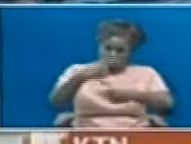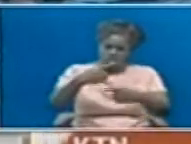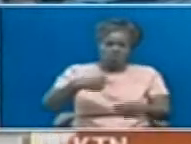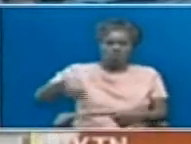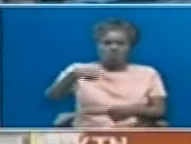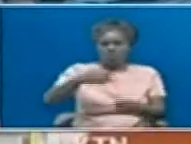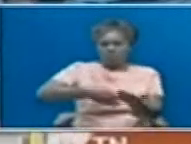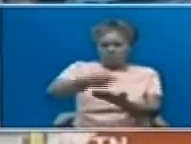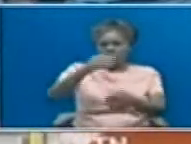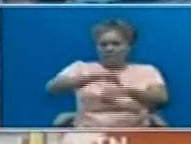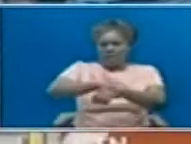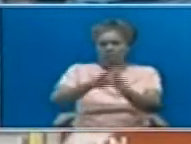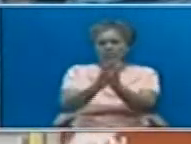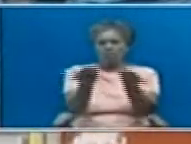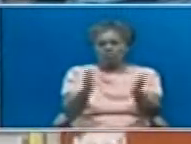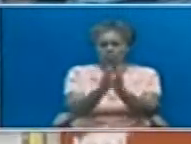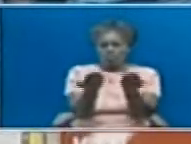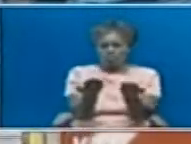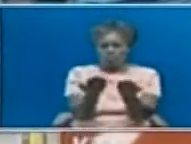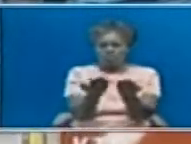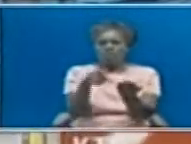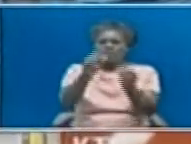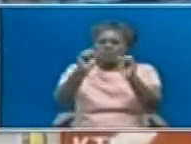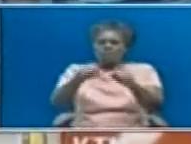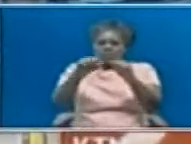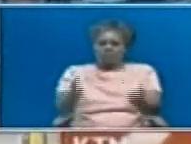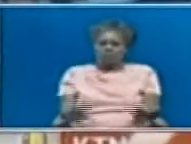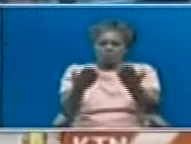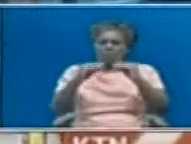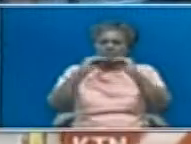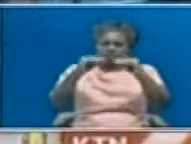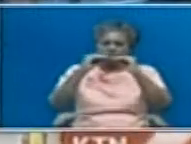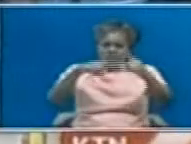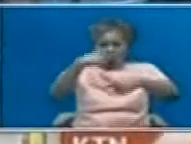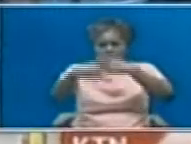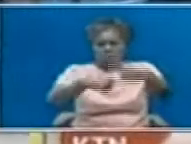issued with books so that now they can enhance what the teachers are teaching us.